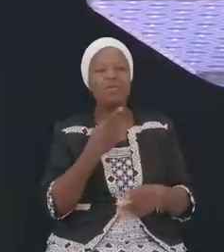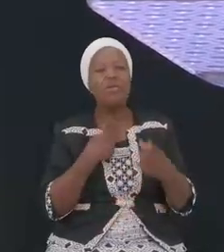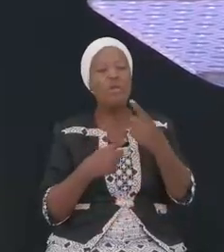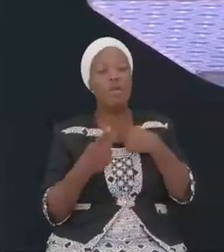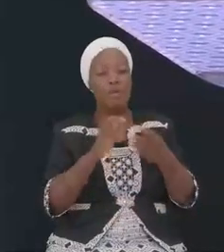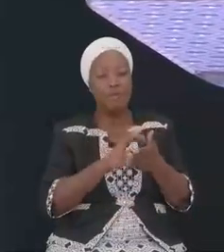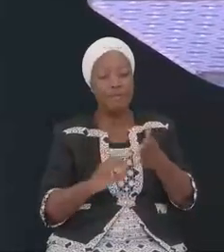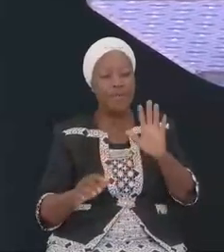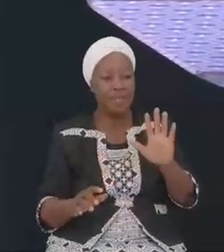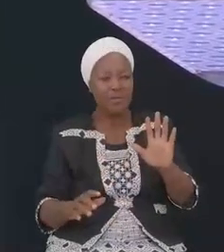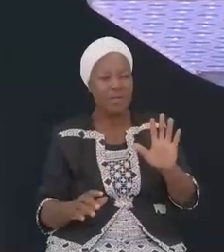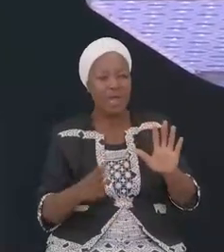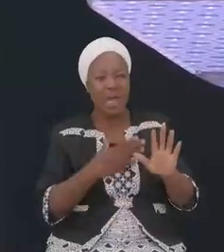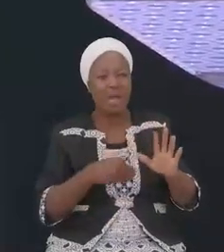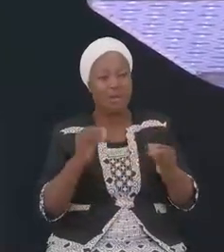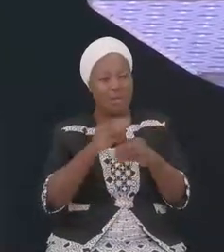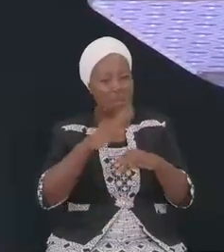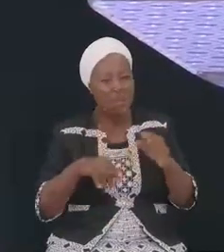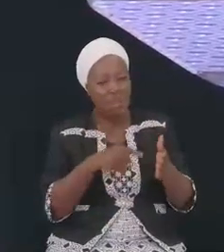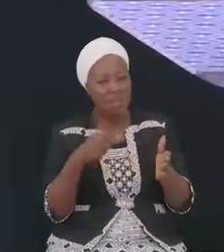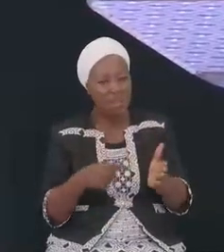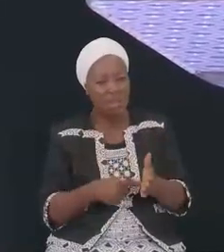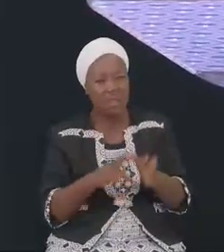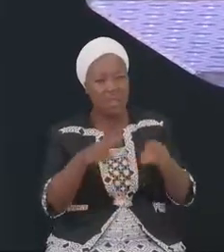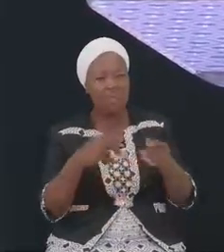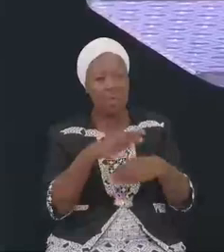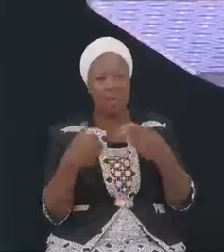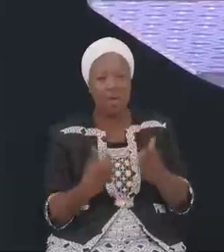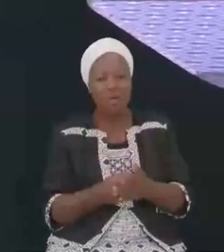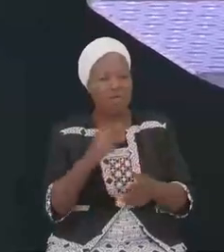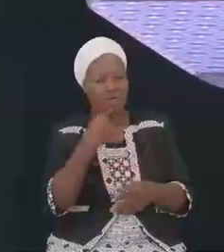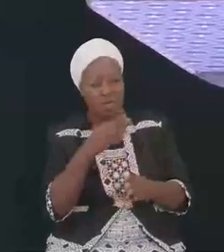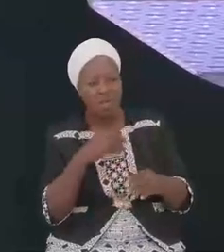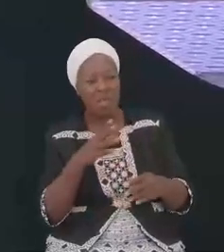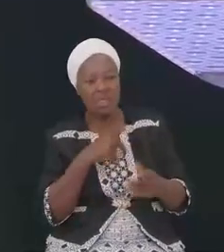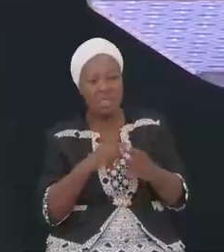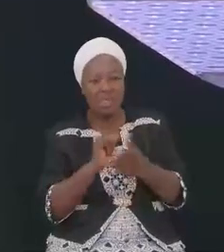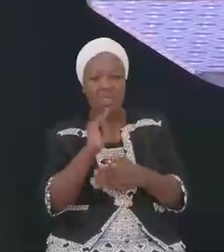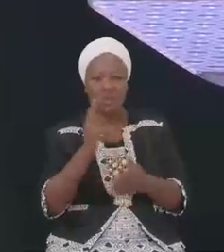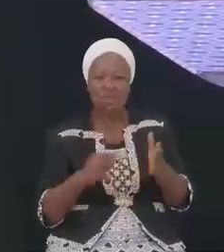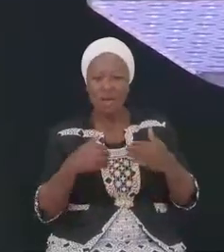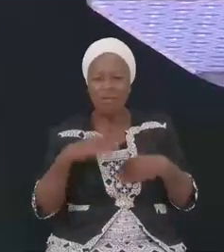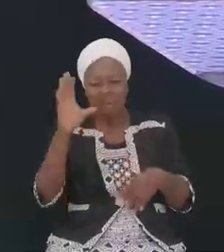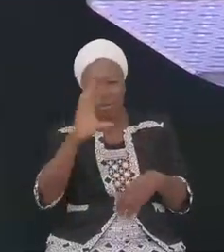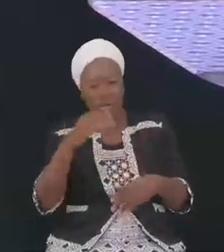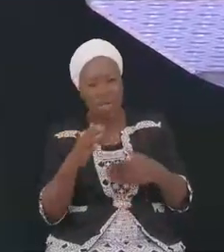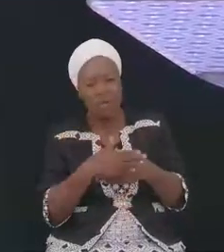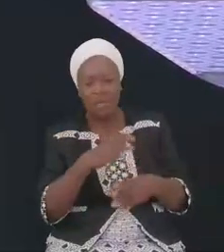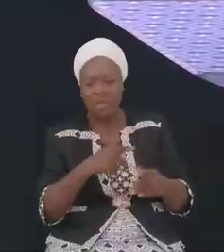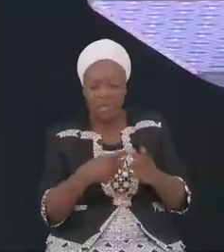5 dit, à cause de cela même, faites tous vos efforts. Ça, c'est ce que vous devez chercher, ce que vous devez poursuivre,